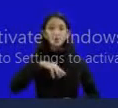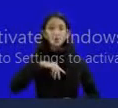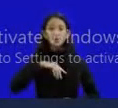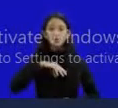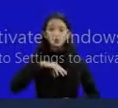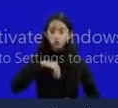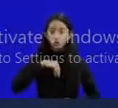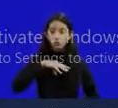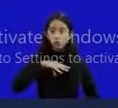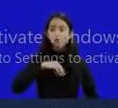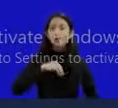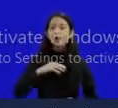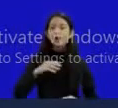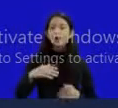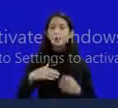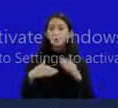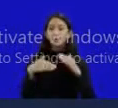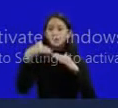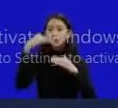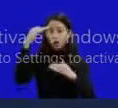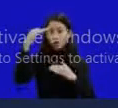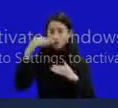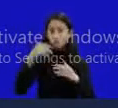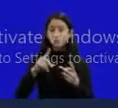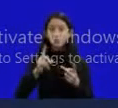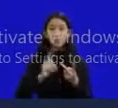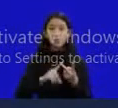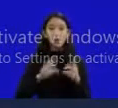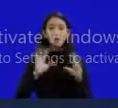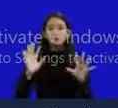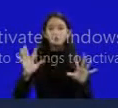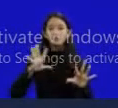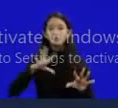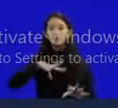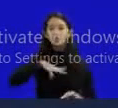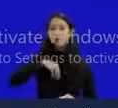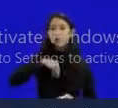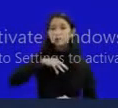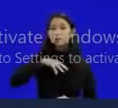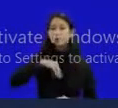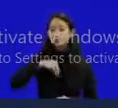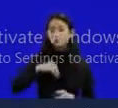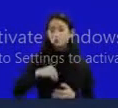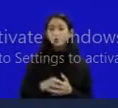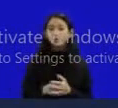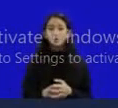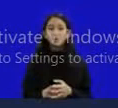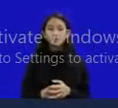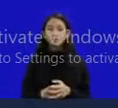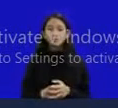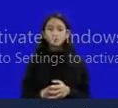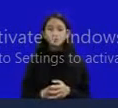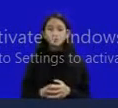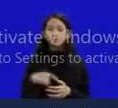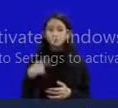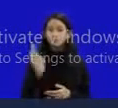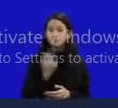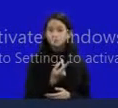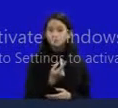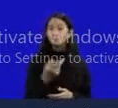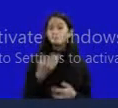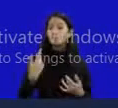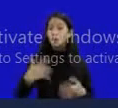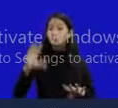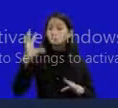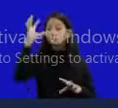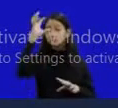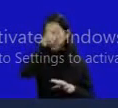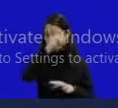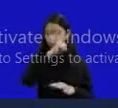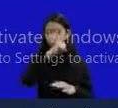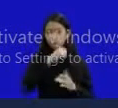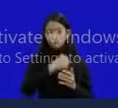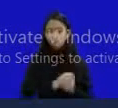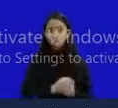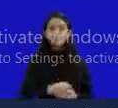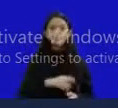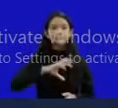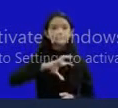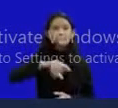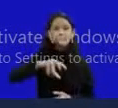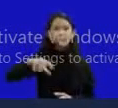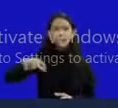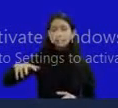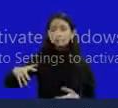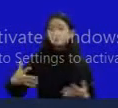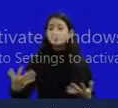kedua adalah berbagai macam resiko kendala tumbuh dan kembang kita sudah mengetahui bahwa di